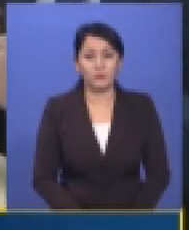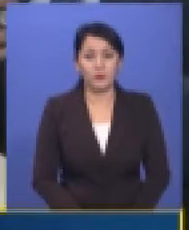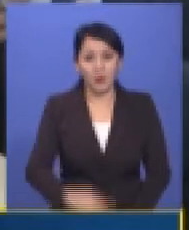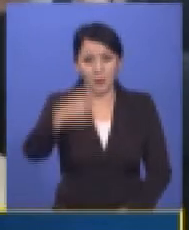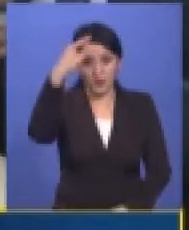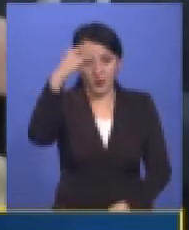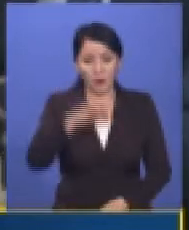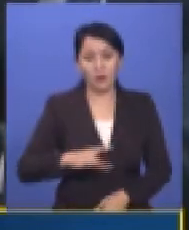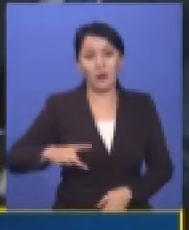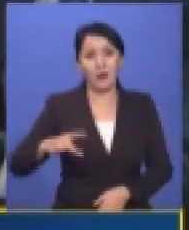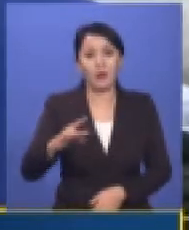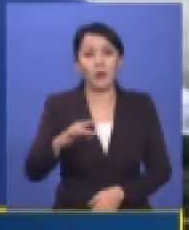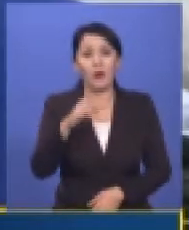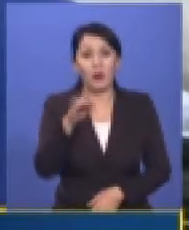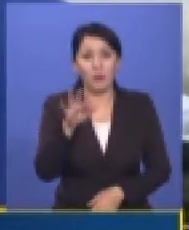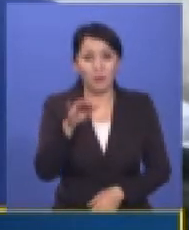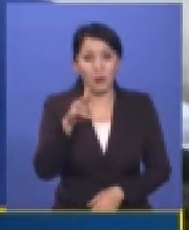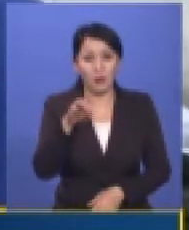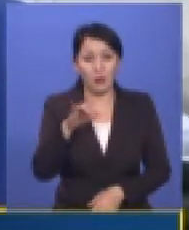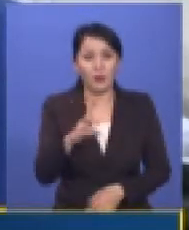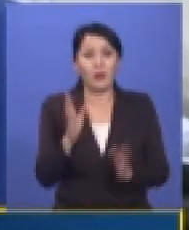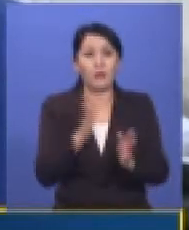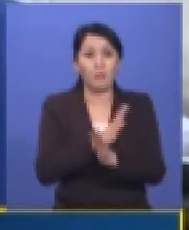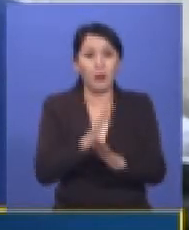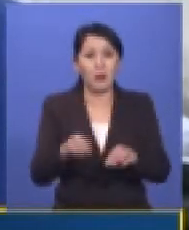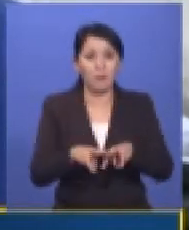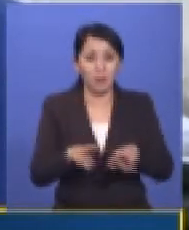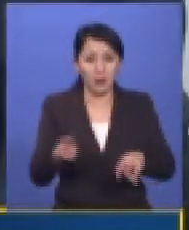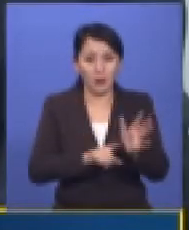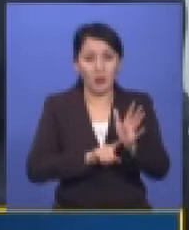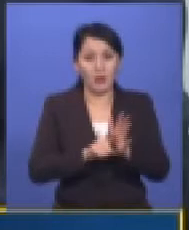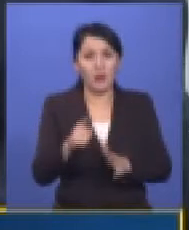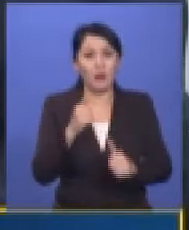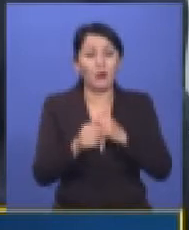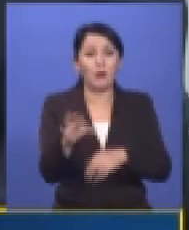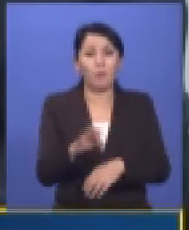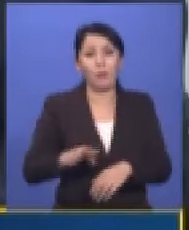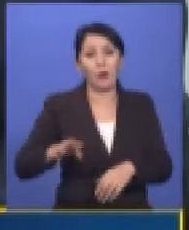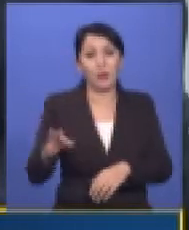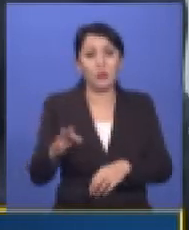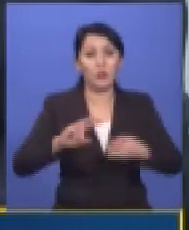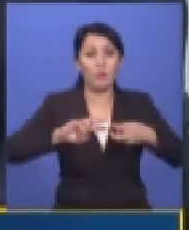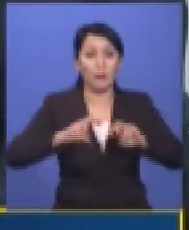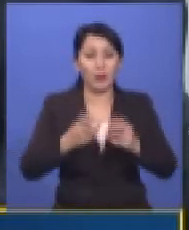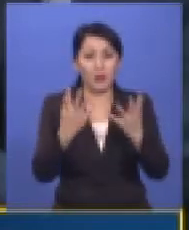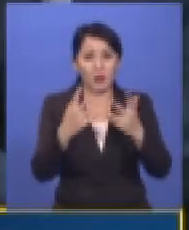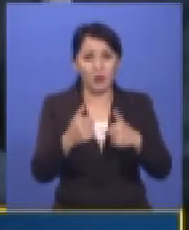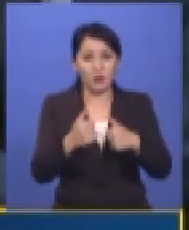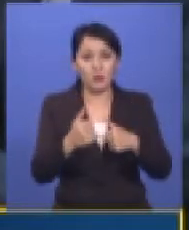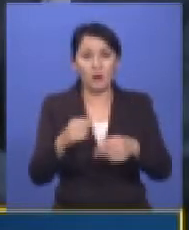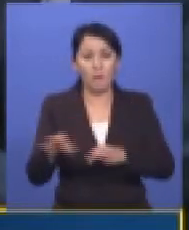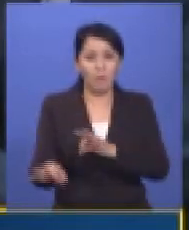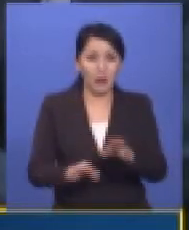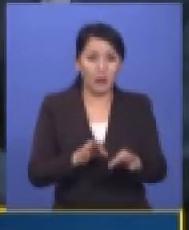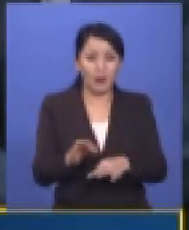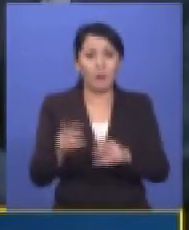Қазақстан Республикасының экология, геология және табиғи ресурстар министрлігінің бастамасымен әр облыста экологиялық мәселені шешу мақсатында жол картасы